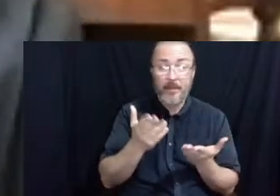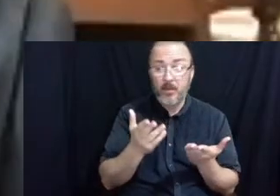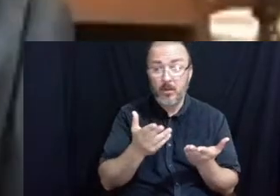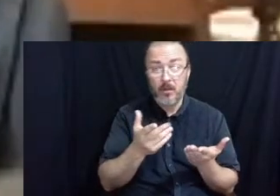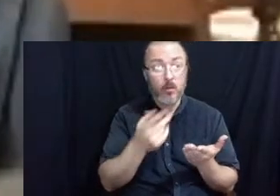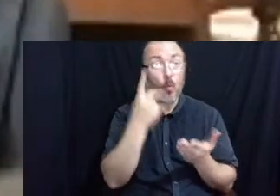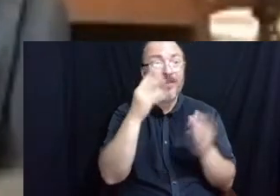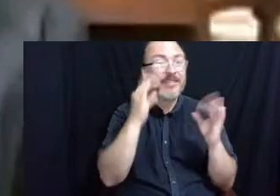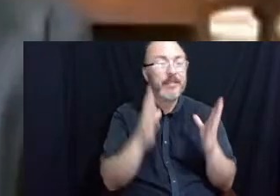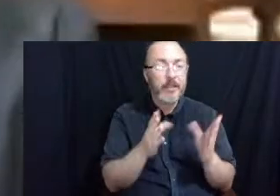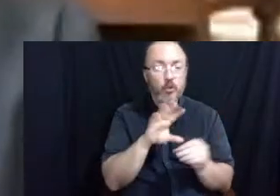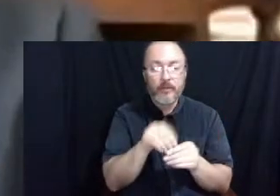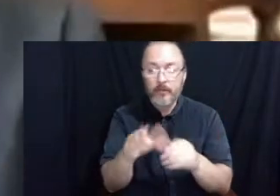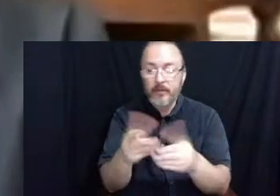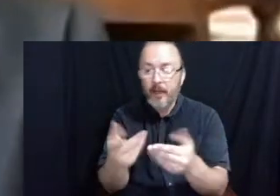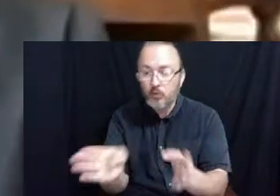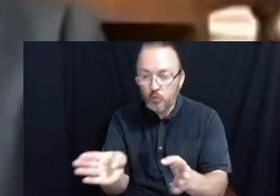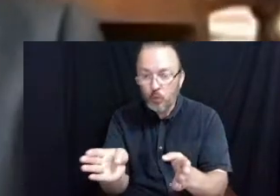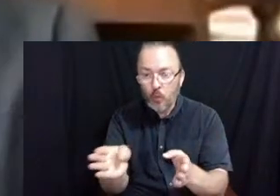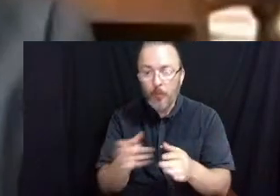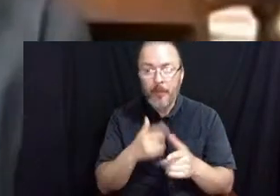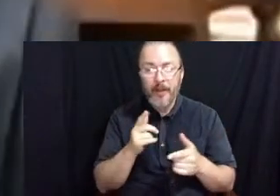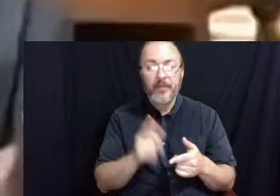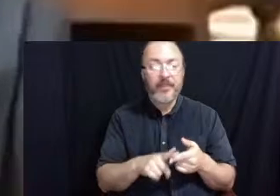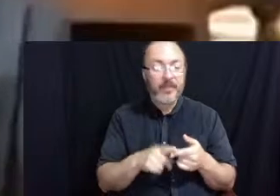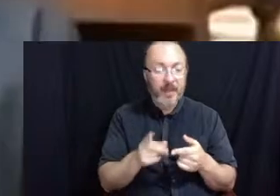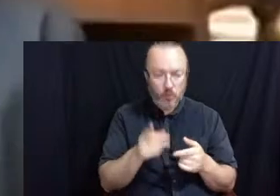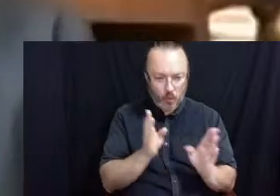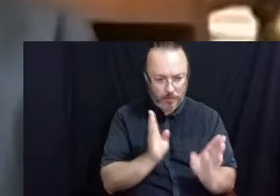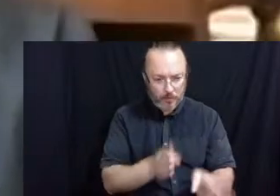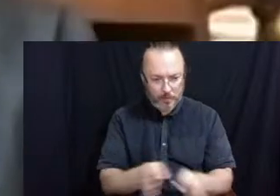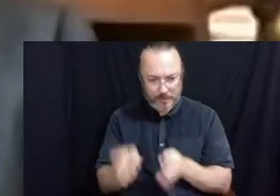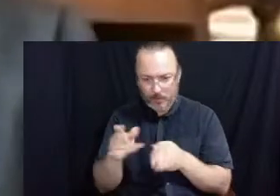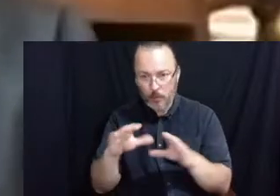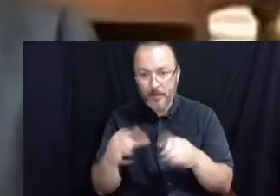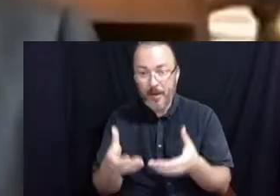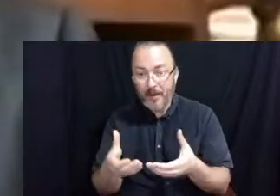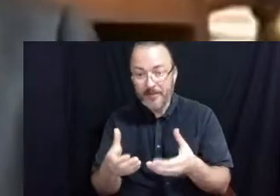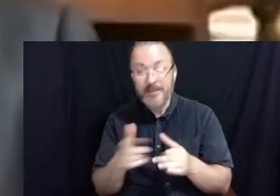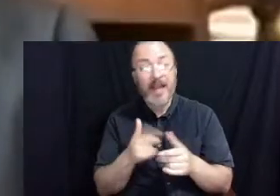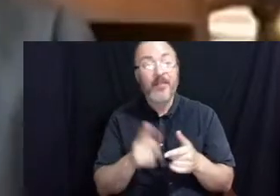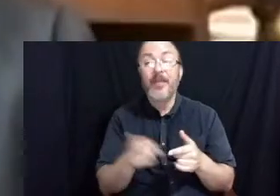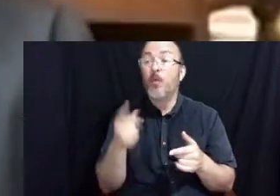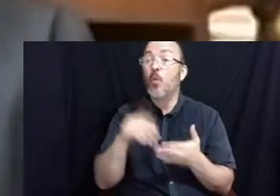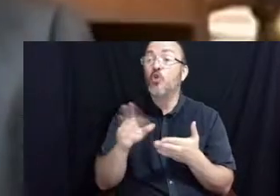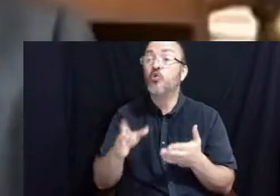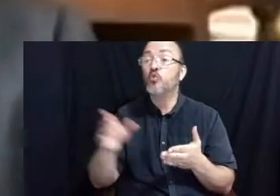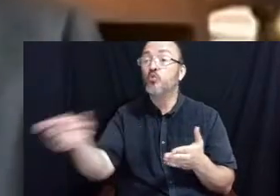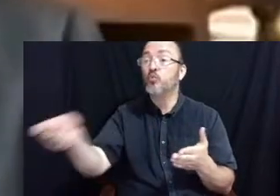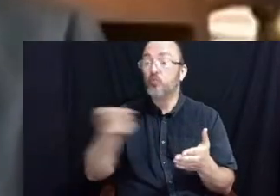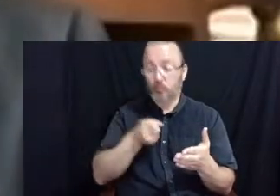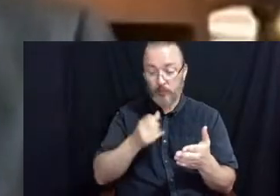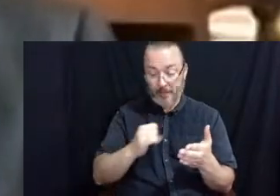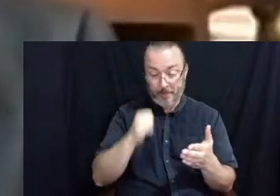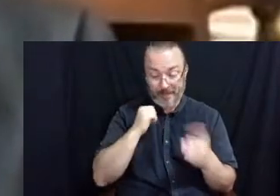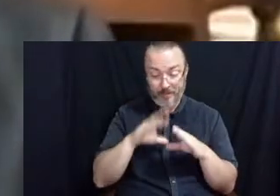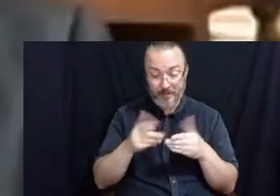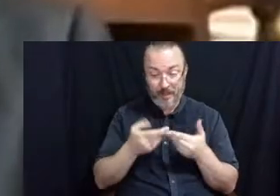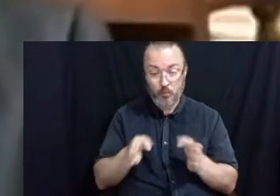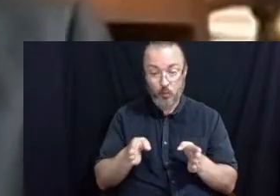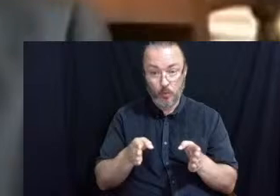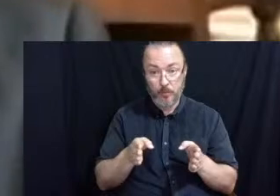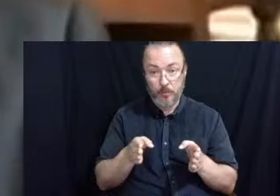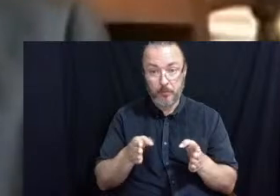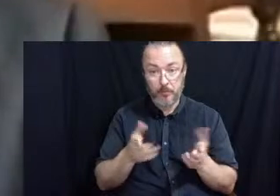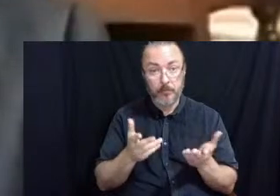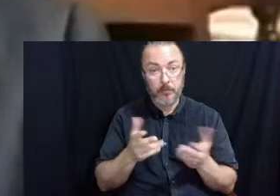oui, on peut avoir un enseignant dans une salle de classe et lorsque on fait des aménagements dans la salle de classe, un